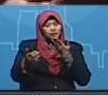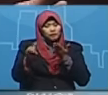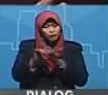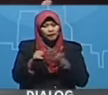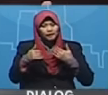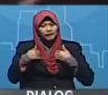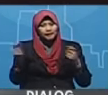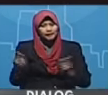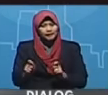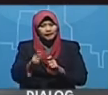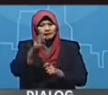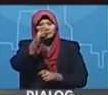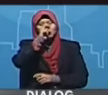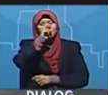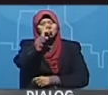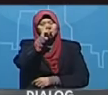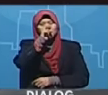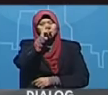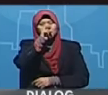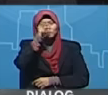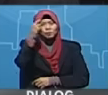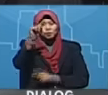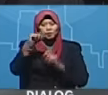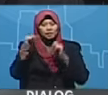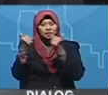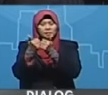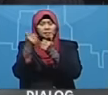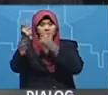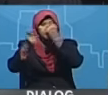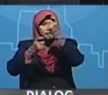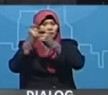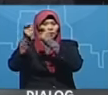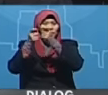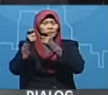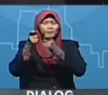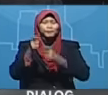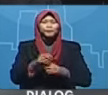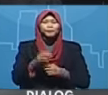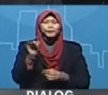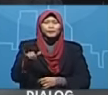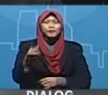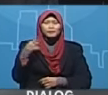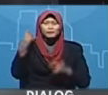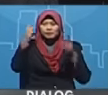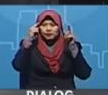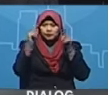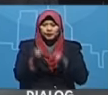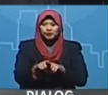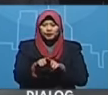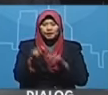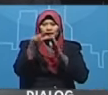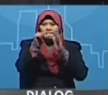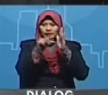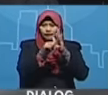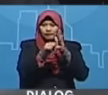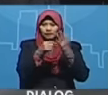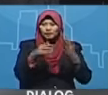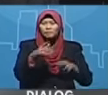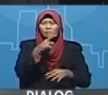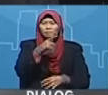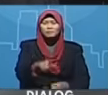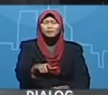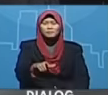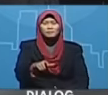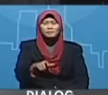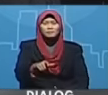tindakan yang lebih tegas akan diambil kepada agensi pelancongan ini? Betul. Kita bersetuju. Akta kita ni sebenarnya agak dah lama.